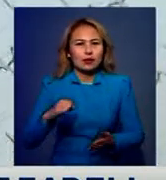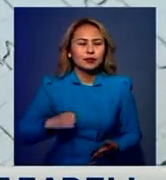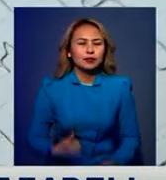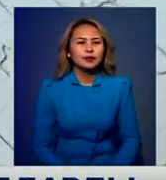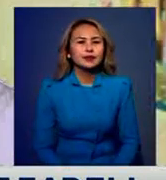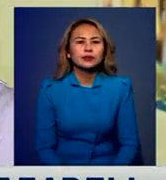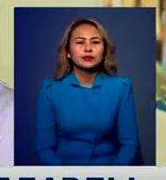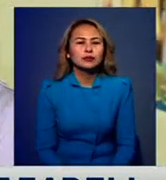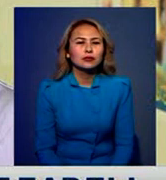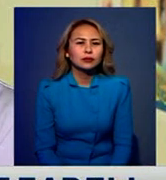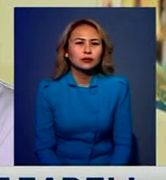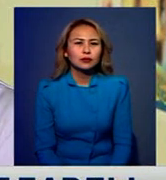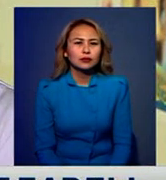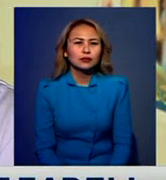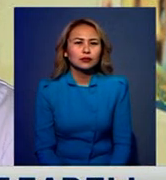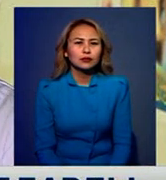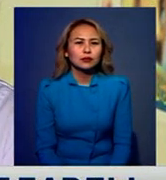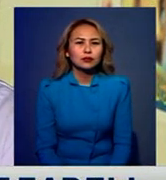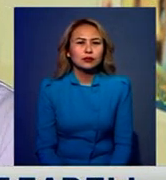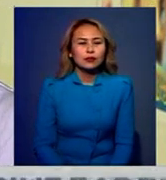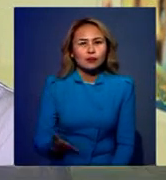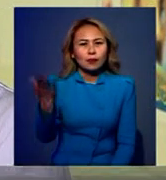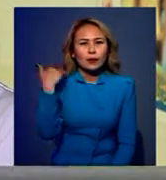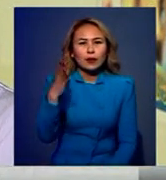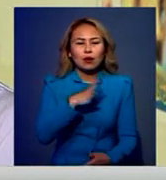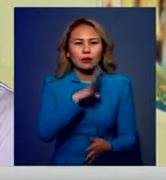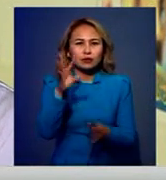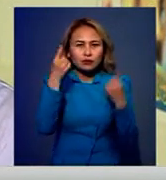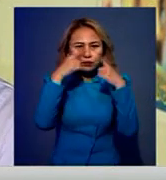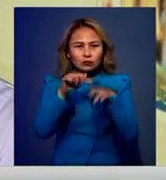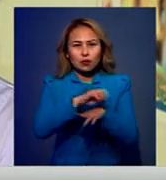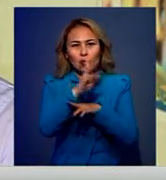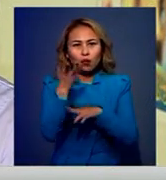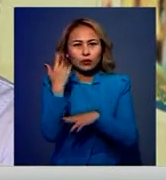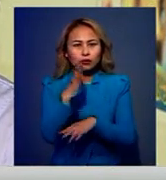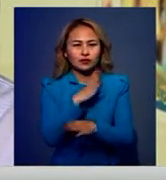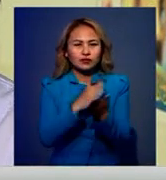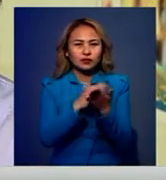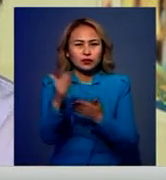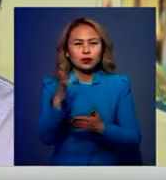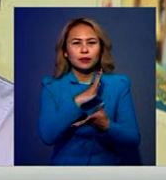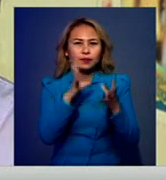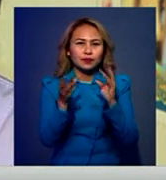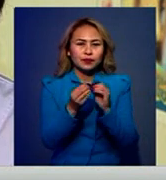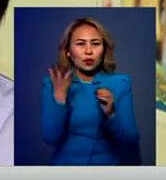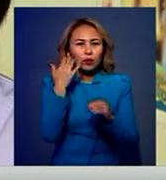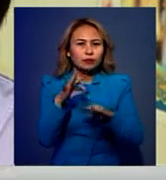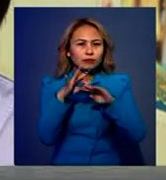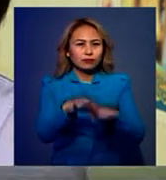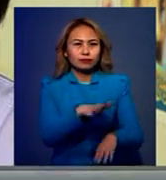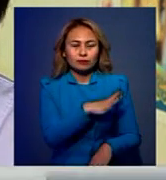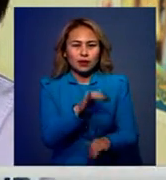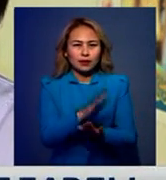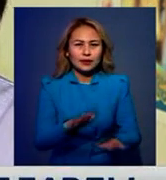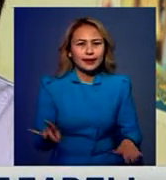жеткізіледі. Бұрын бізде мынау заманауи құрал жабдықтармен жабдықталмай тұрғанда, жоғарғы технологиялық тәсілдерді қолданбай тұрғанда